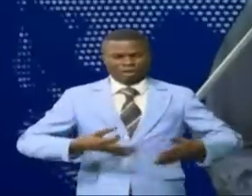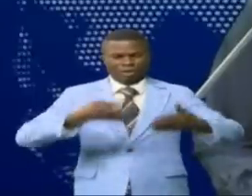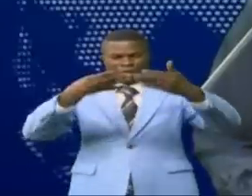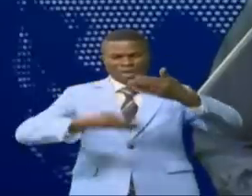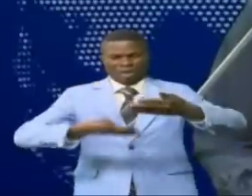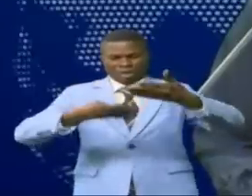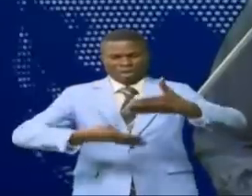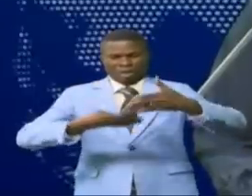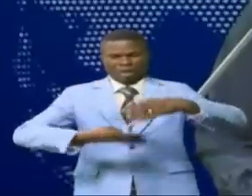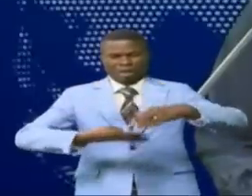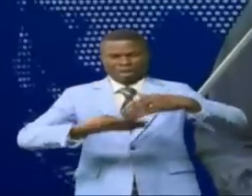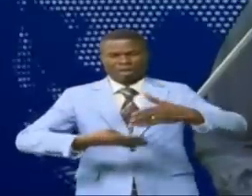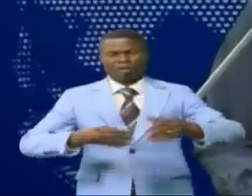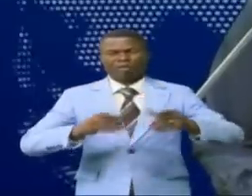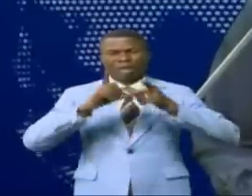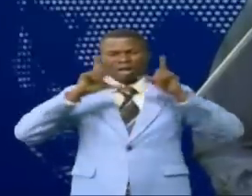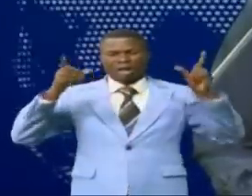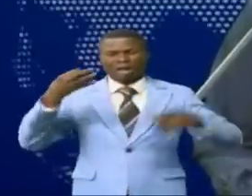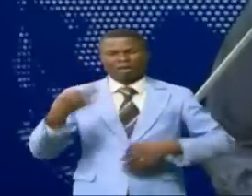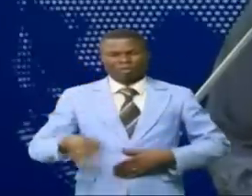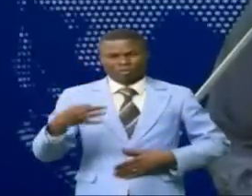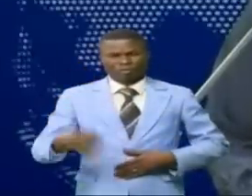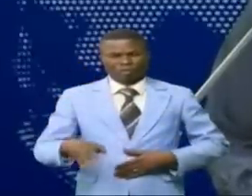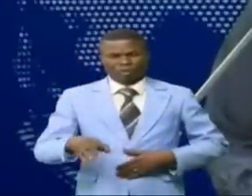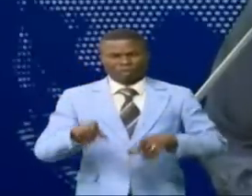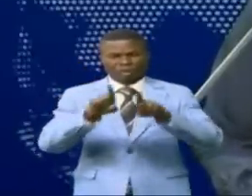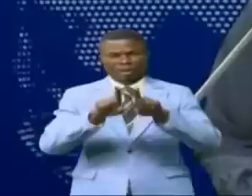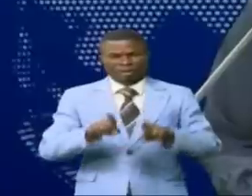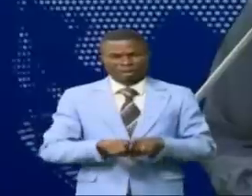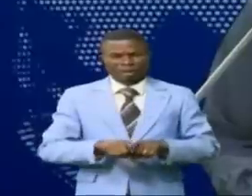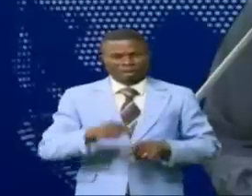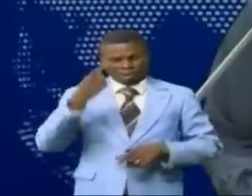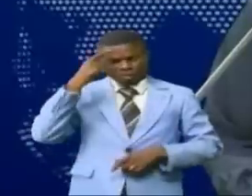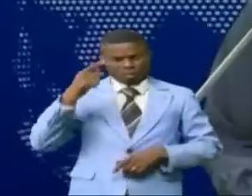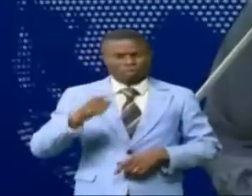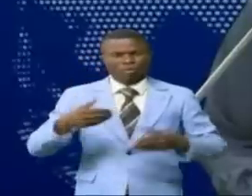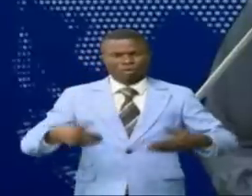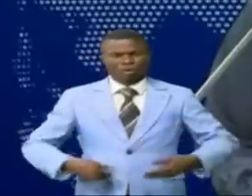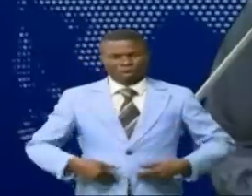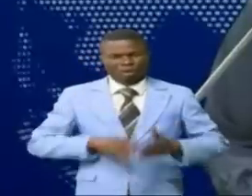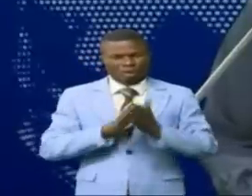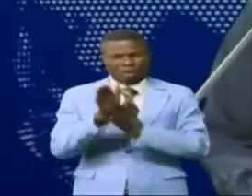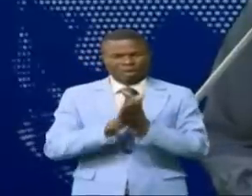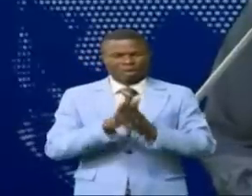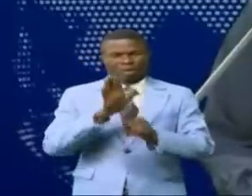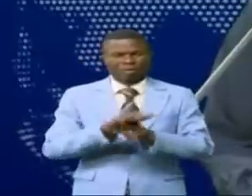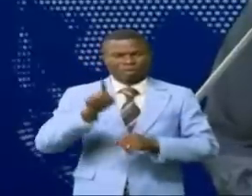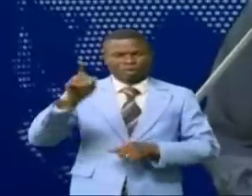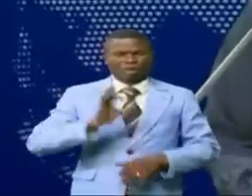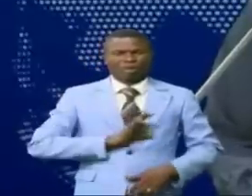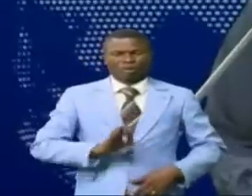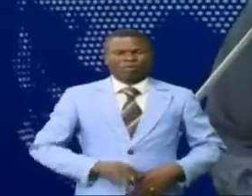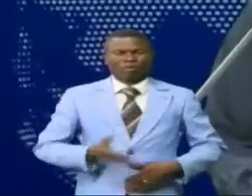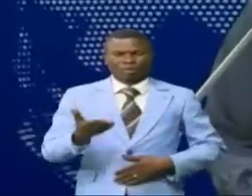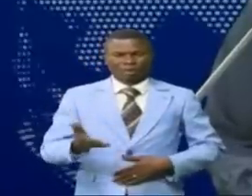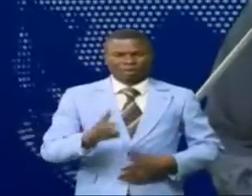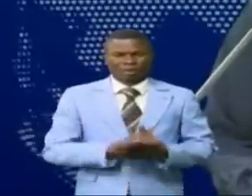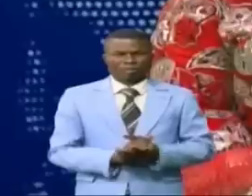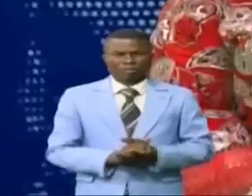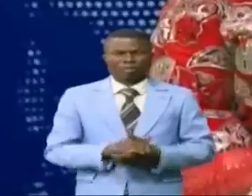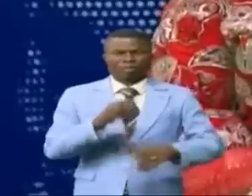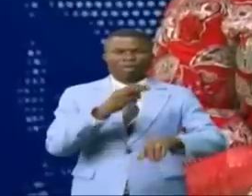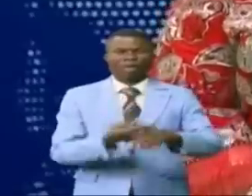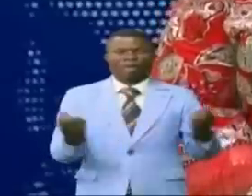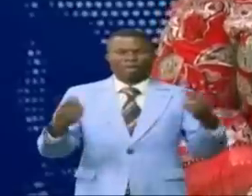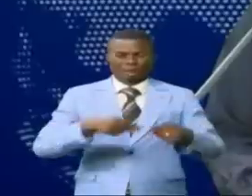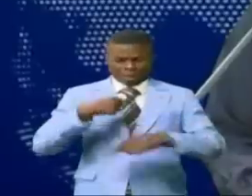bienfaits de la francophonie et pour qui la jeunesse a beaucoup de gratitude. De quelle heure?